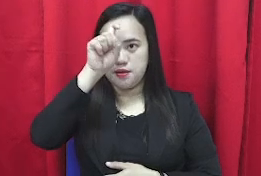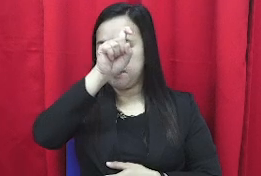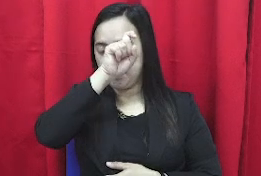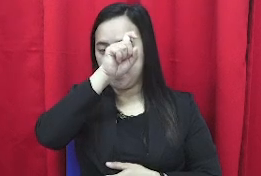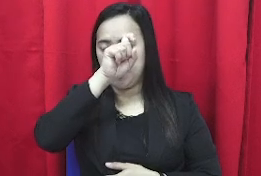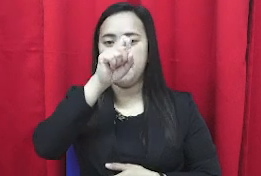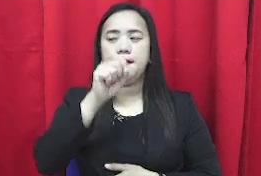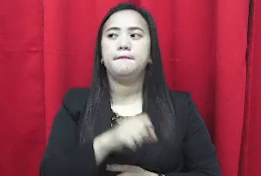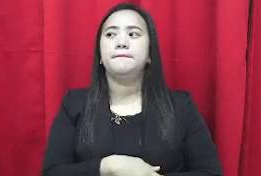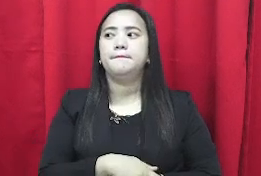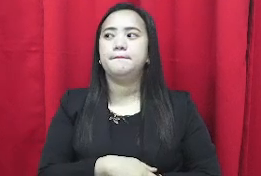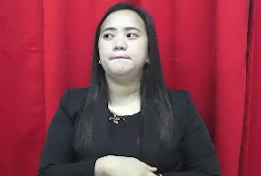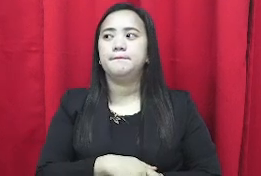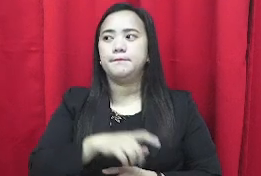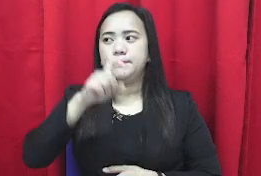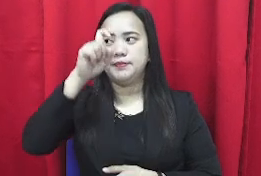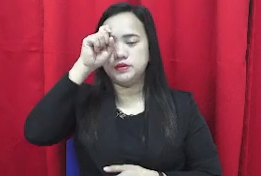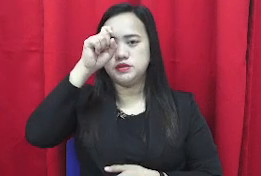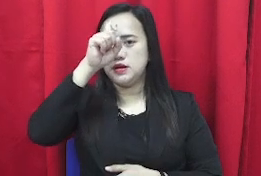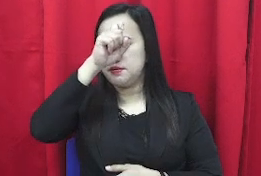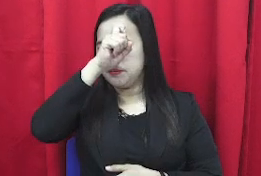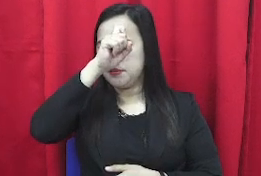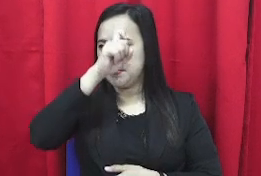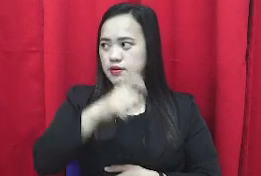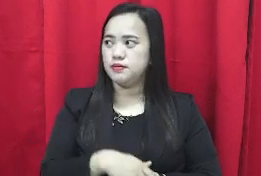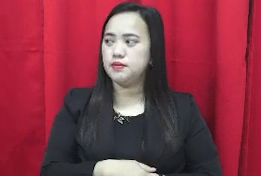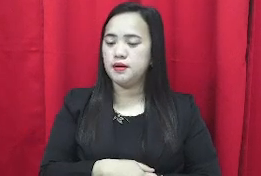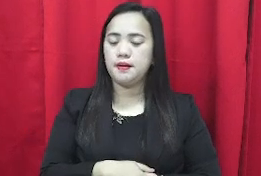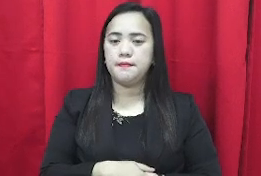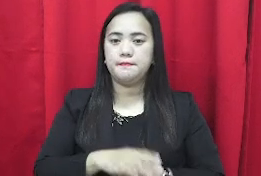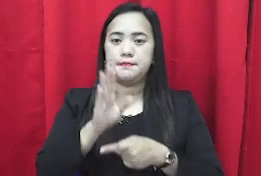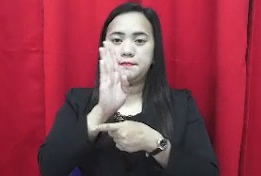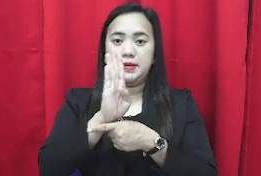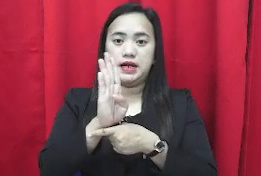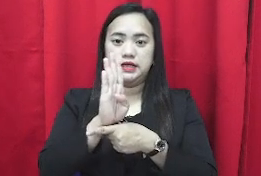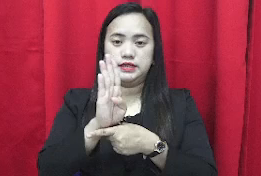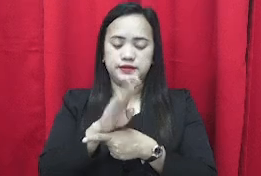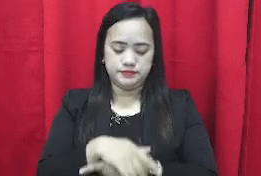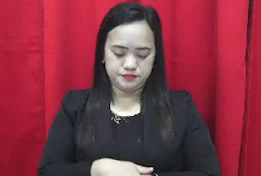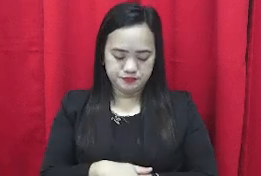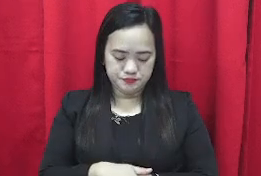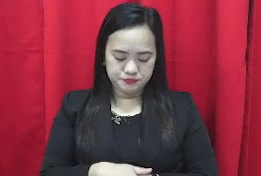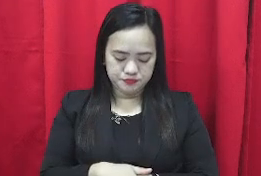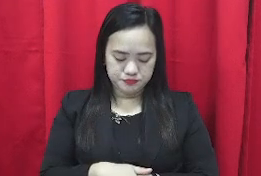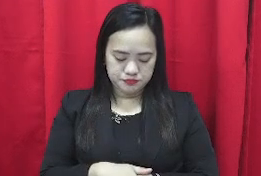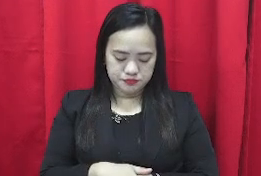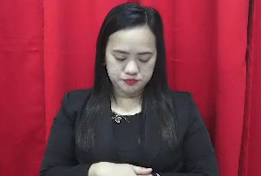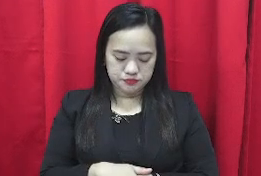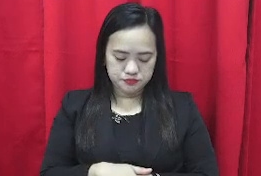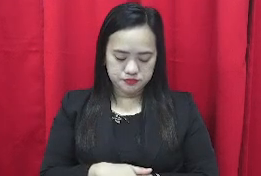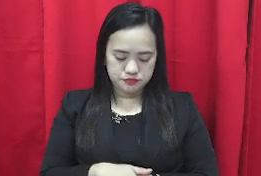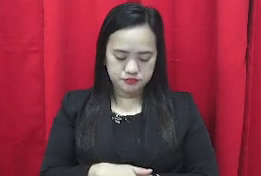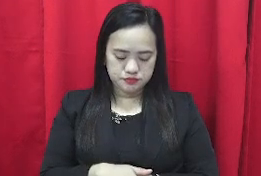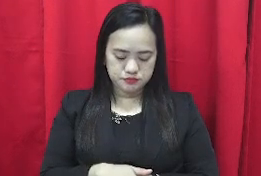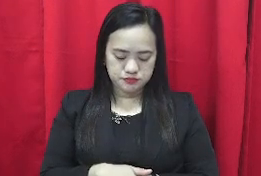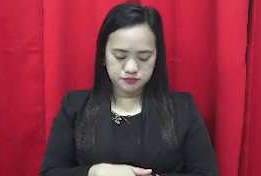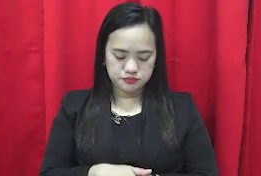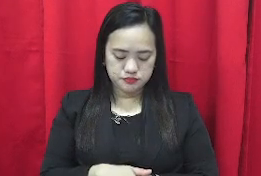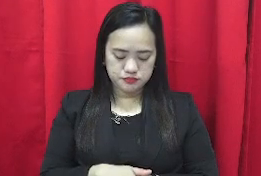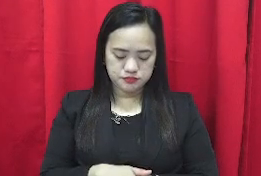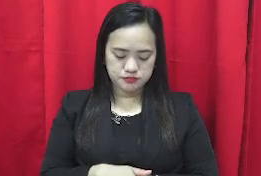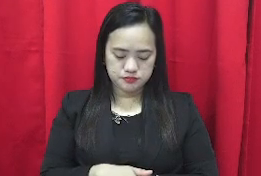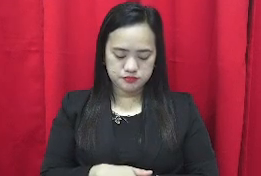e pala kung maipapalabas natin ngayon diyan sa atin pong mga screen yung tema ng ating summer balatan na pinalabas po namin yan no